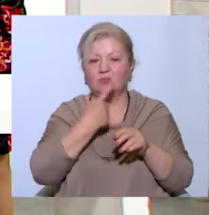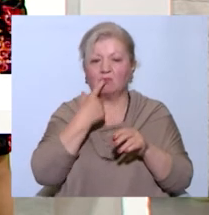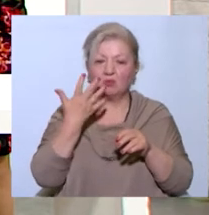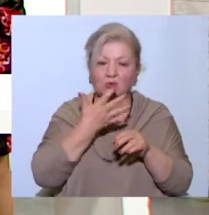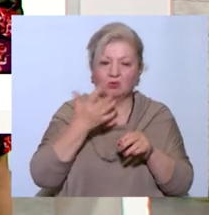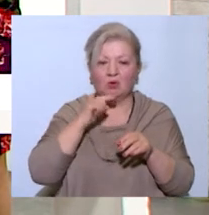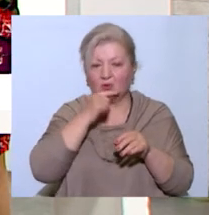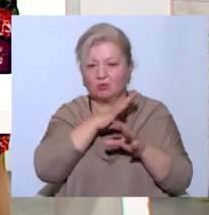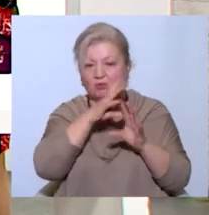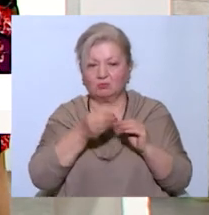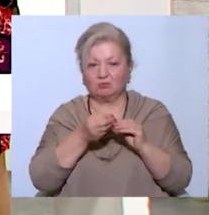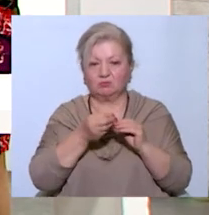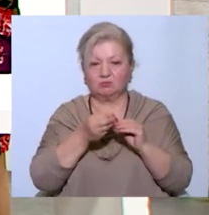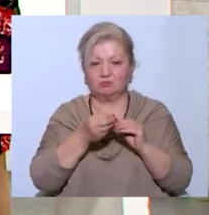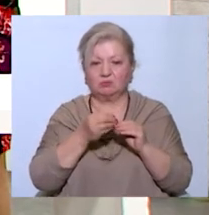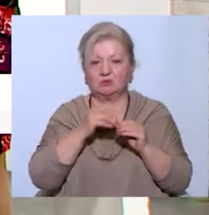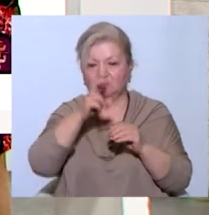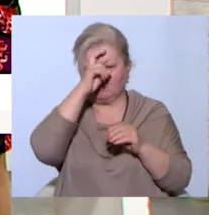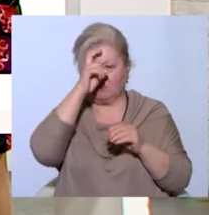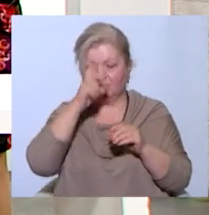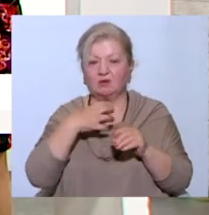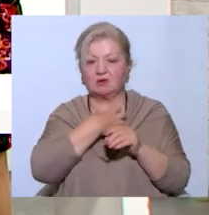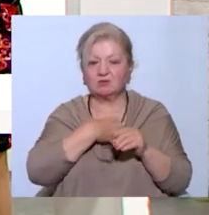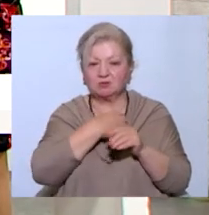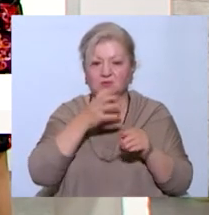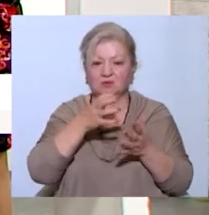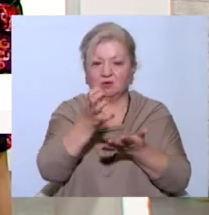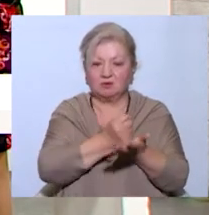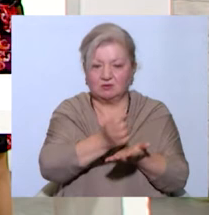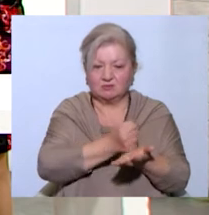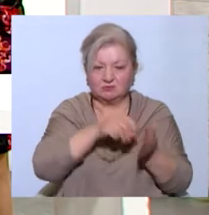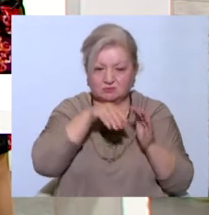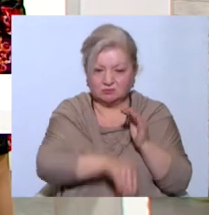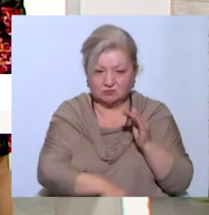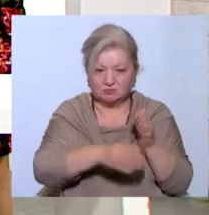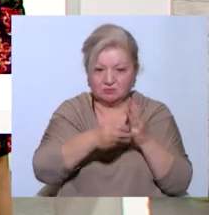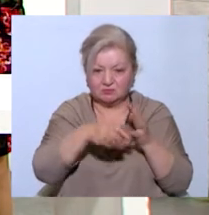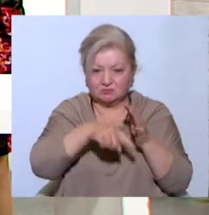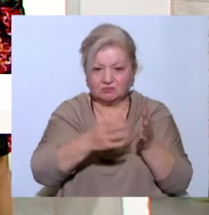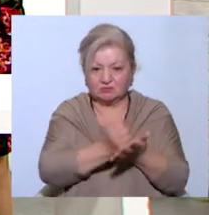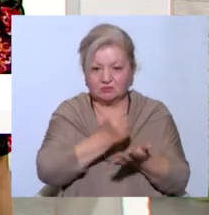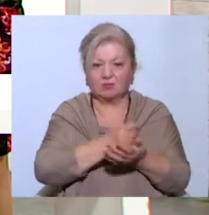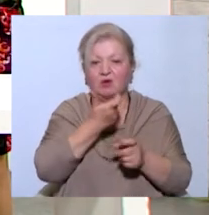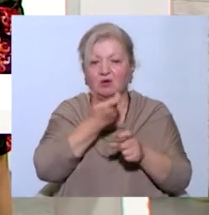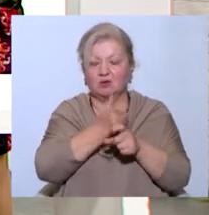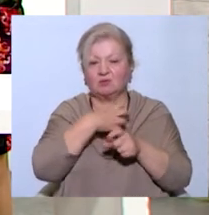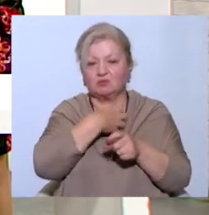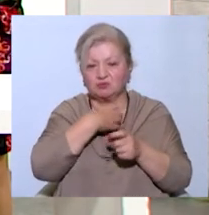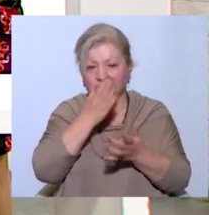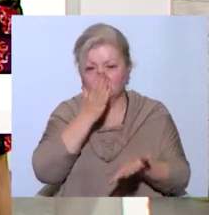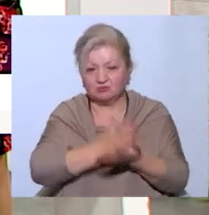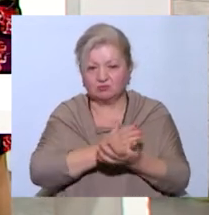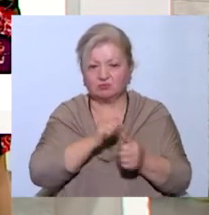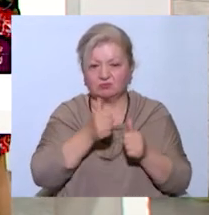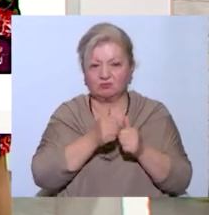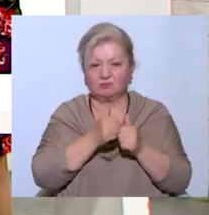სიტუაციას, აპარტეიდის პერიოდს, ქვეყნის მნიშვნელოვან წიაღისეულ რესურსებს და თვითონ შიდა ბირთვი რამდენად მნიშვნელოვანია და აქვს ასეთი